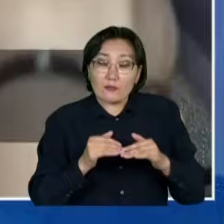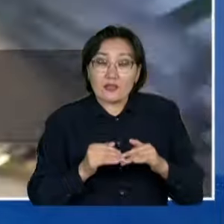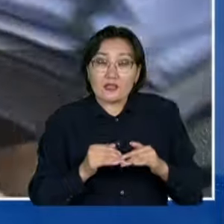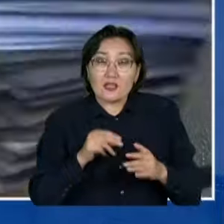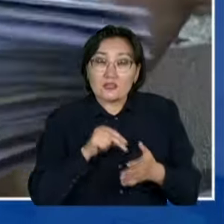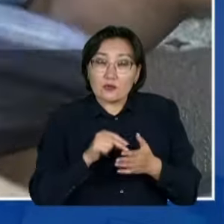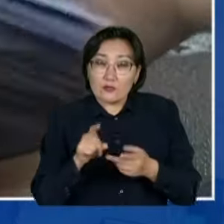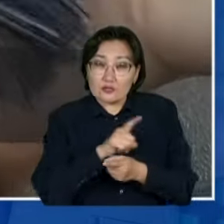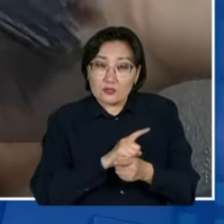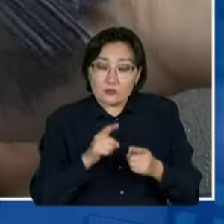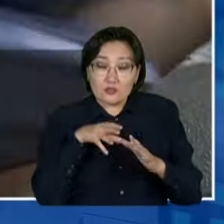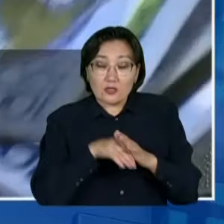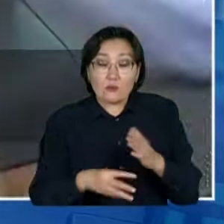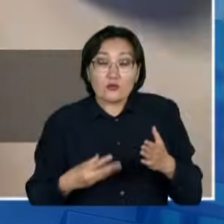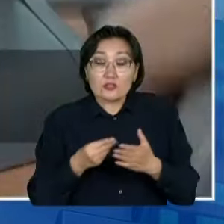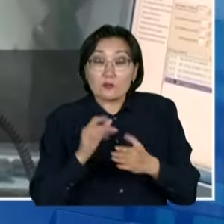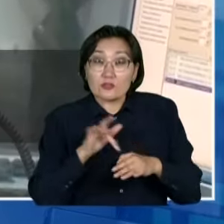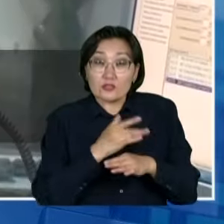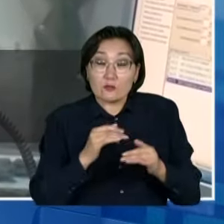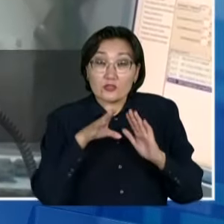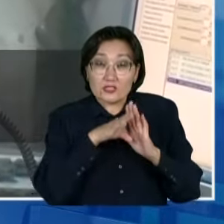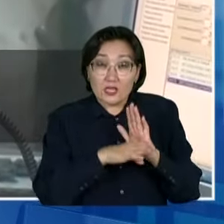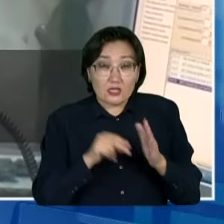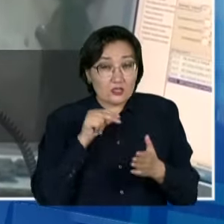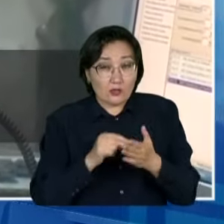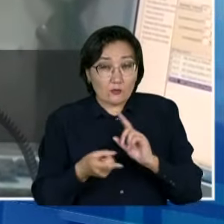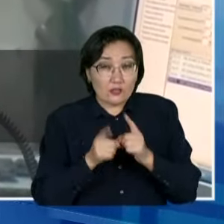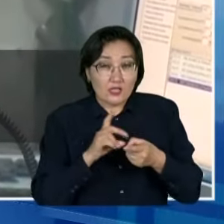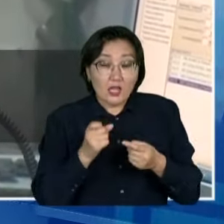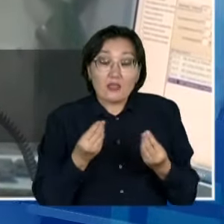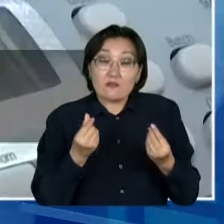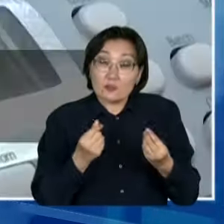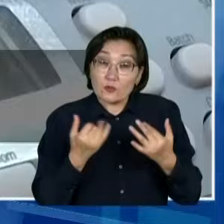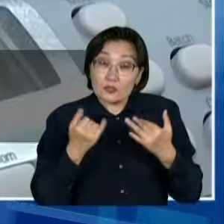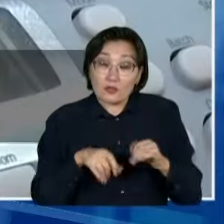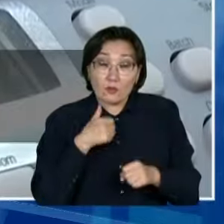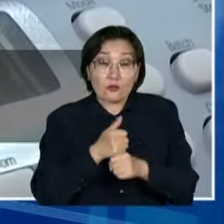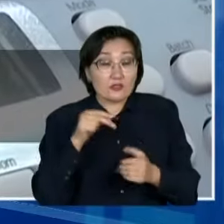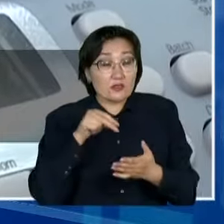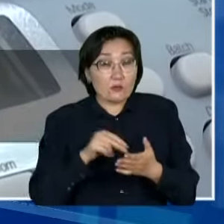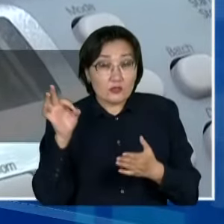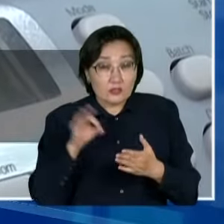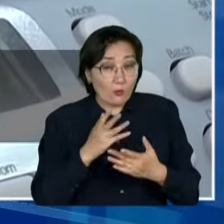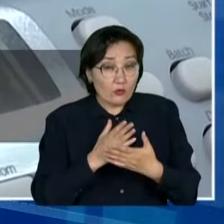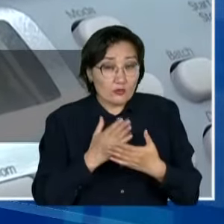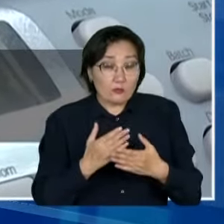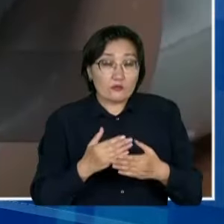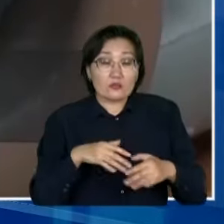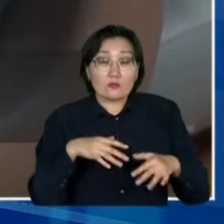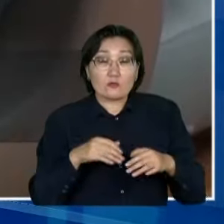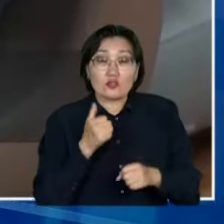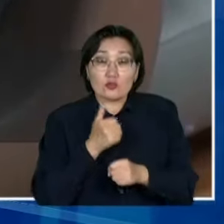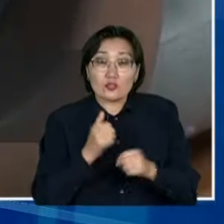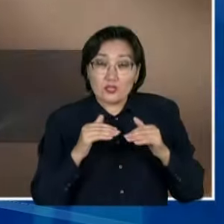цен наблюдается в сфере платных услуг на фоне программы «Тариф в обмен на инвестиции». Сейчас базовая ставка, по его словам, находится в умеренно